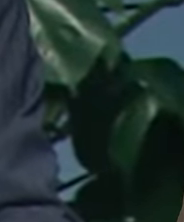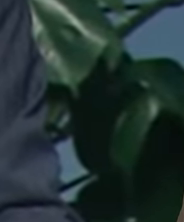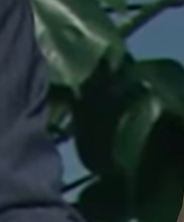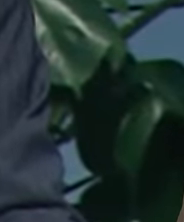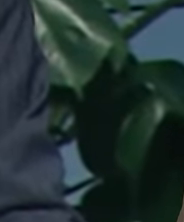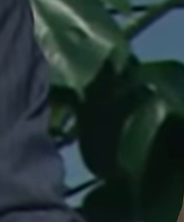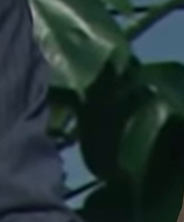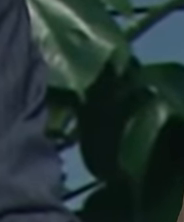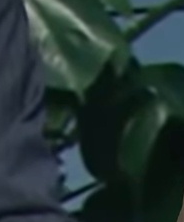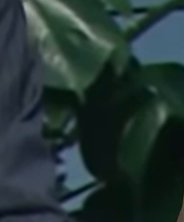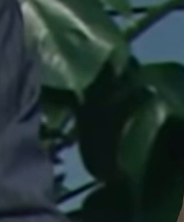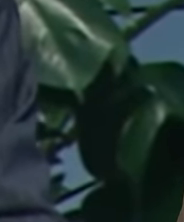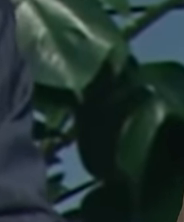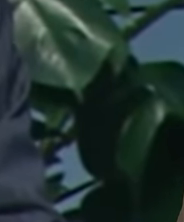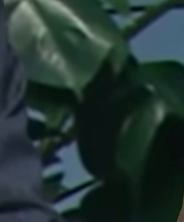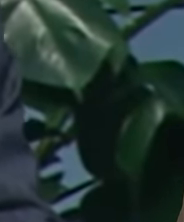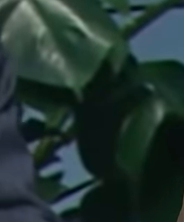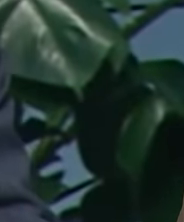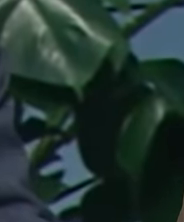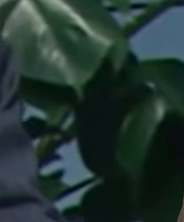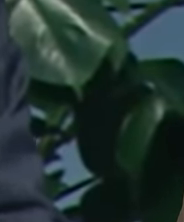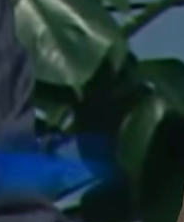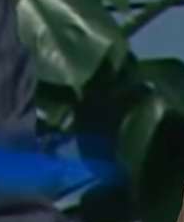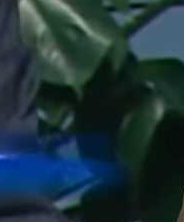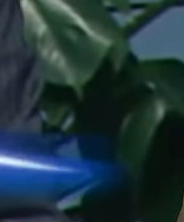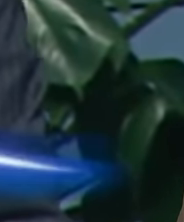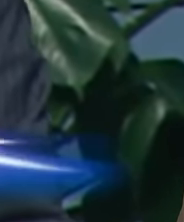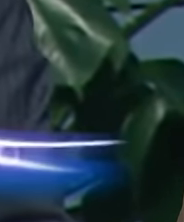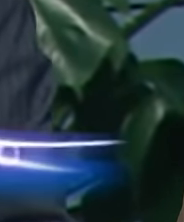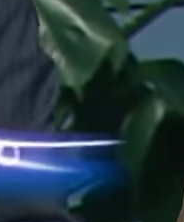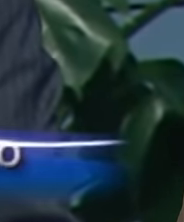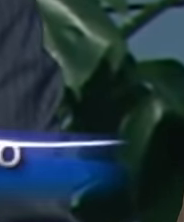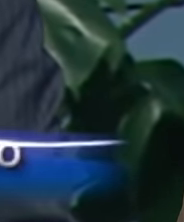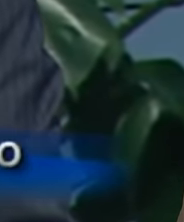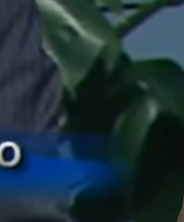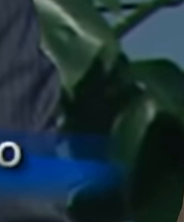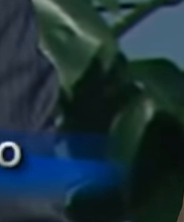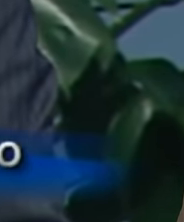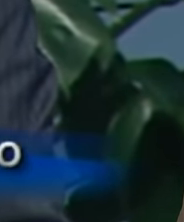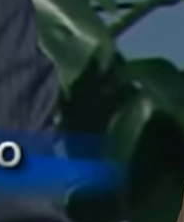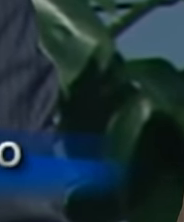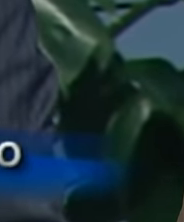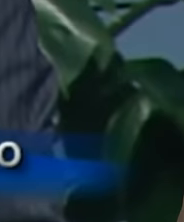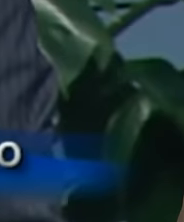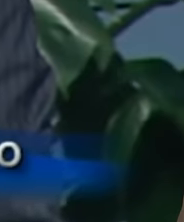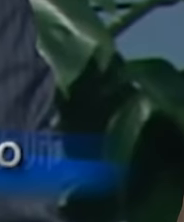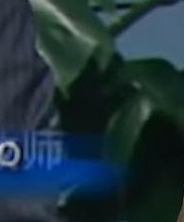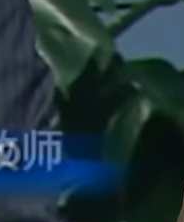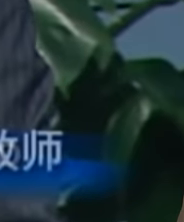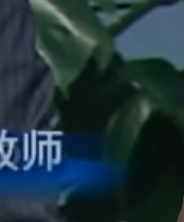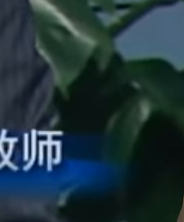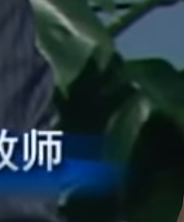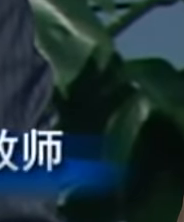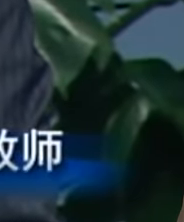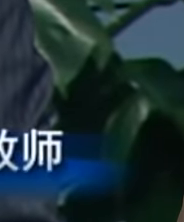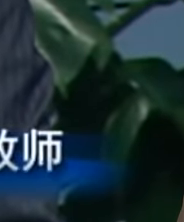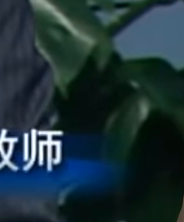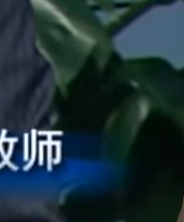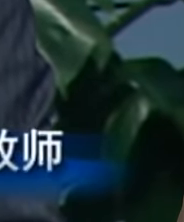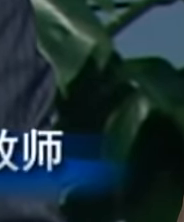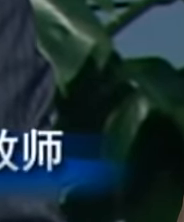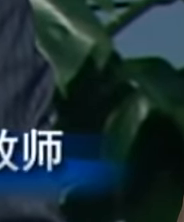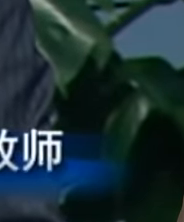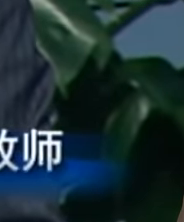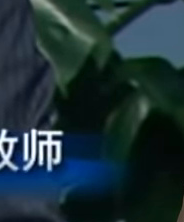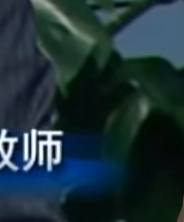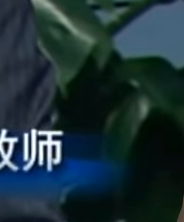주님이 우리와 함께 계십니다. 한번 신앙 고백을 따라해 주시기 바랍니다. 나는